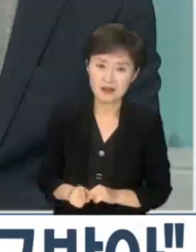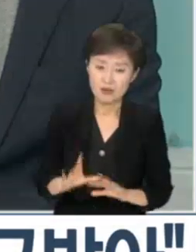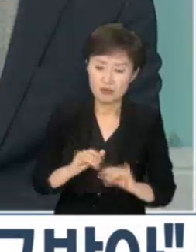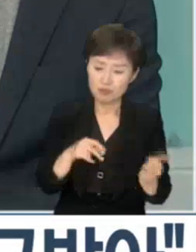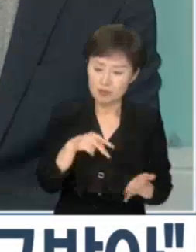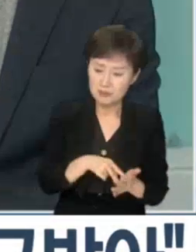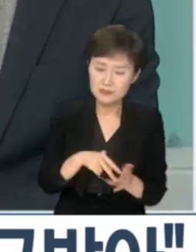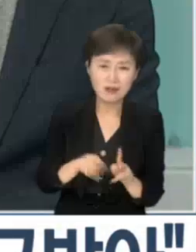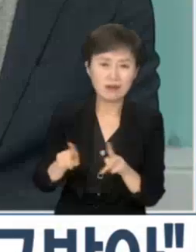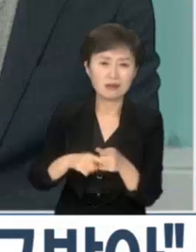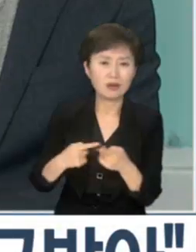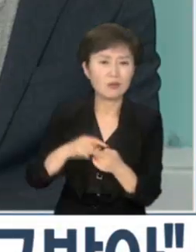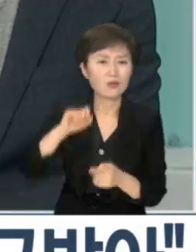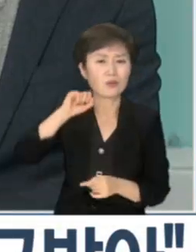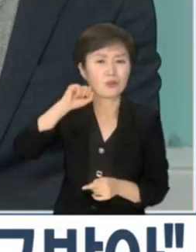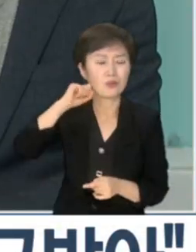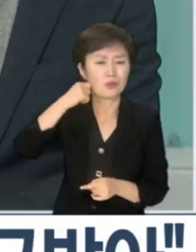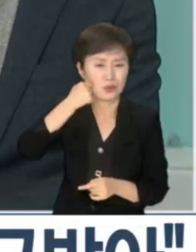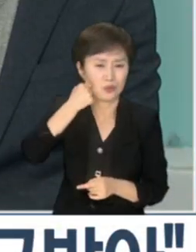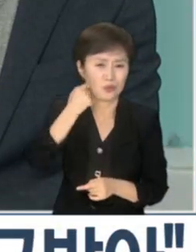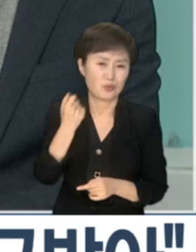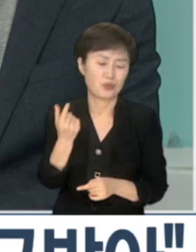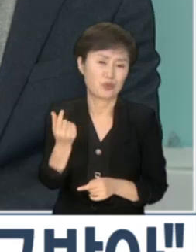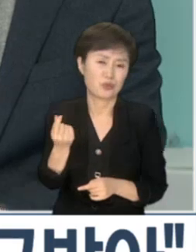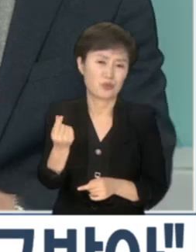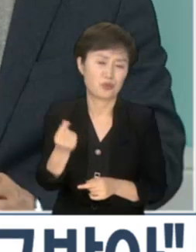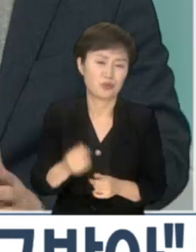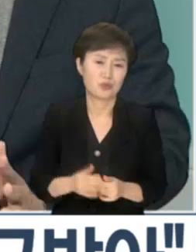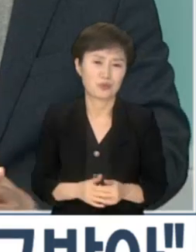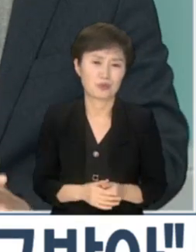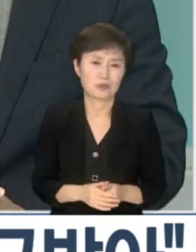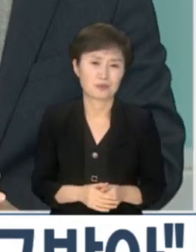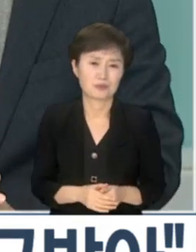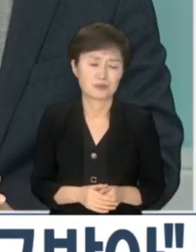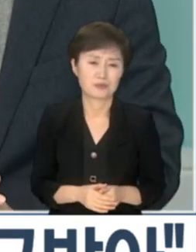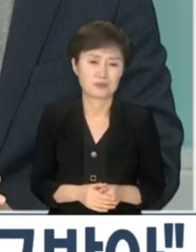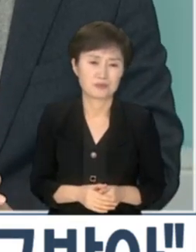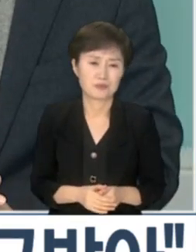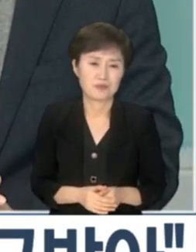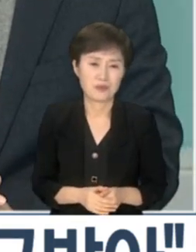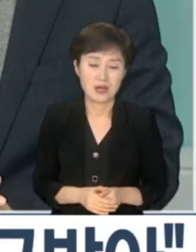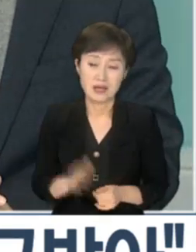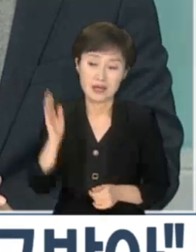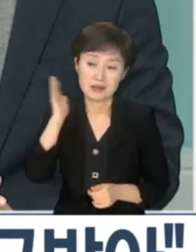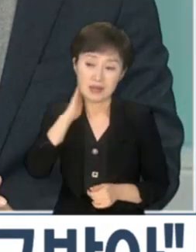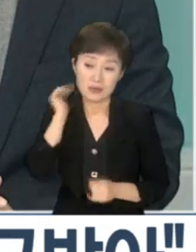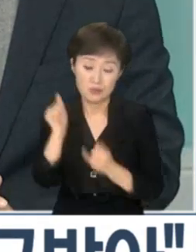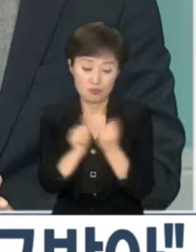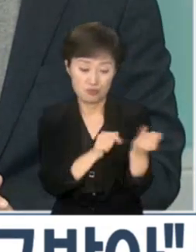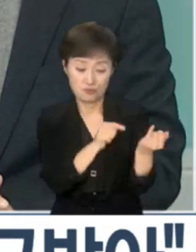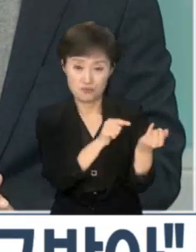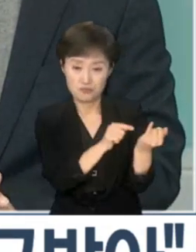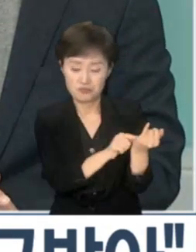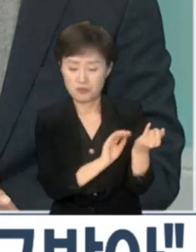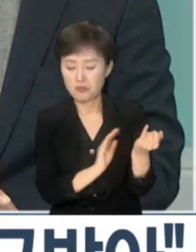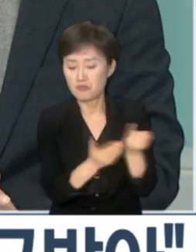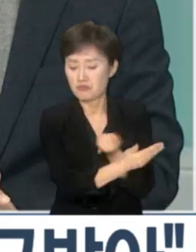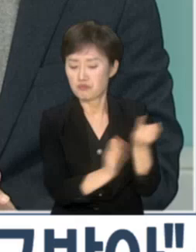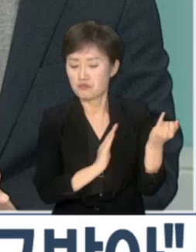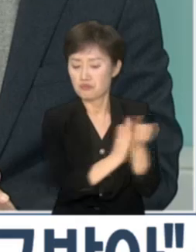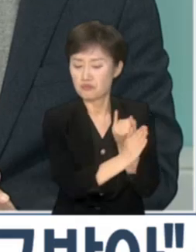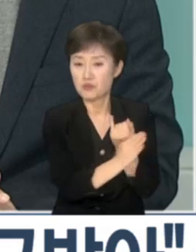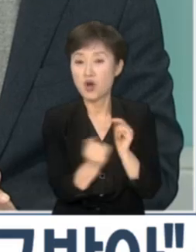눈높이에 맞는 인재라고 볼 수 있느냐라는 것이고요. 오히려 그런 그 김건희 여사에 대한 호위무사 역할을 한 것에